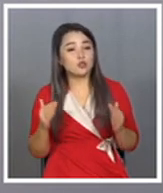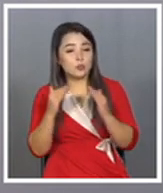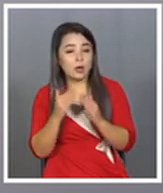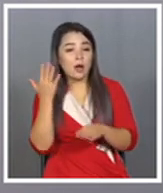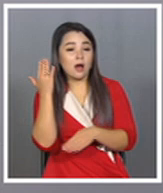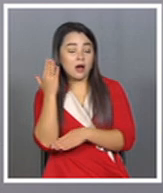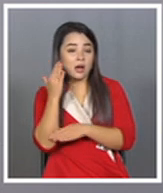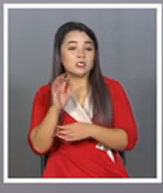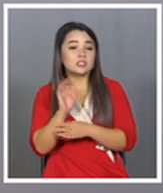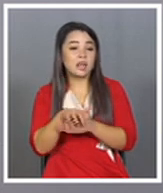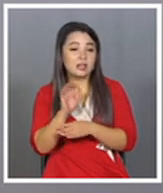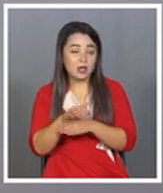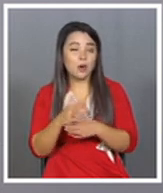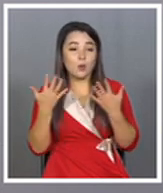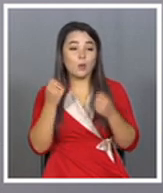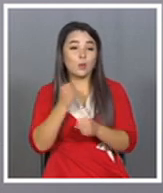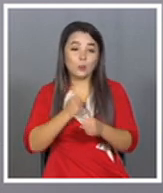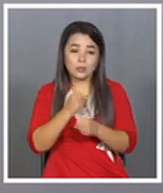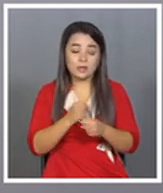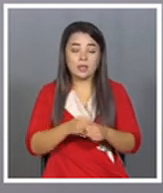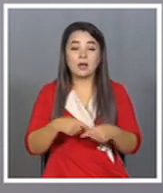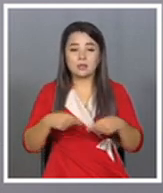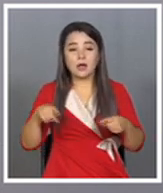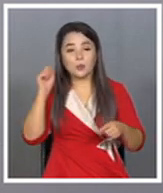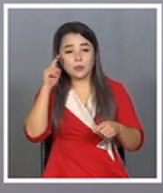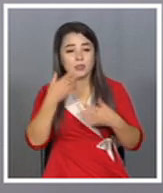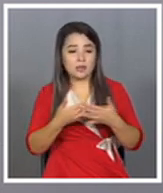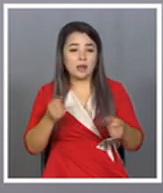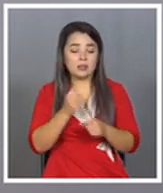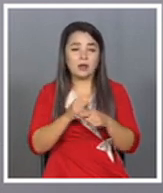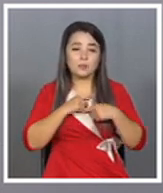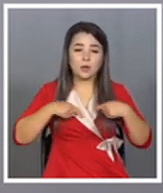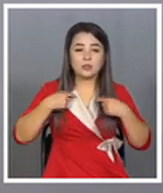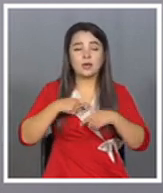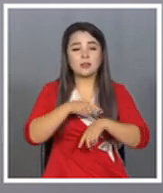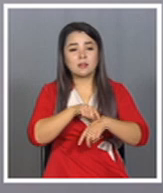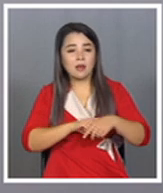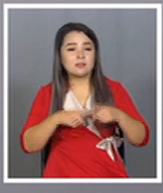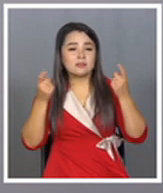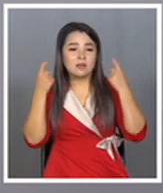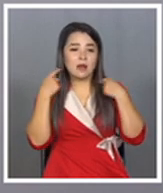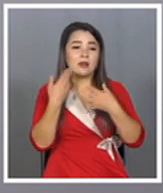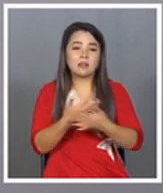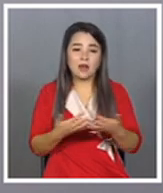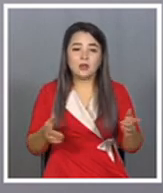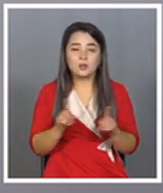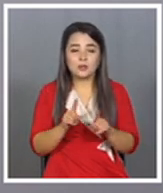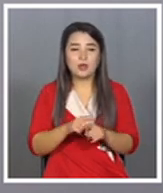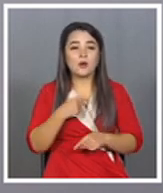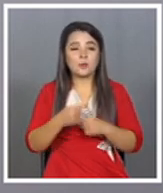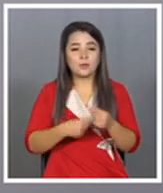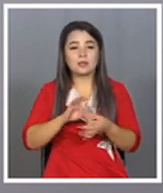ағаш сандық, қол өнер, зергерлер жасаған әшекей бұйымдар мен басқа да тұрмыстық